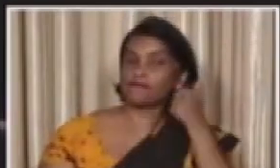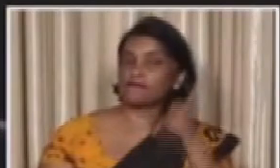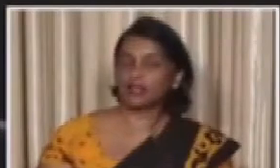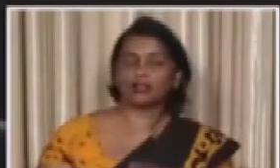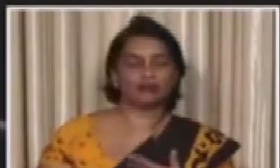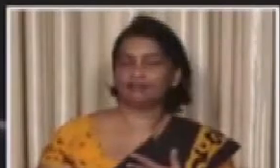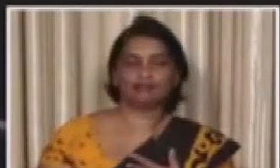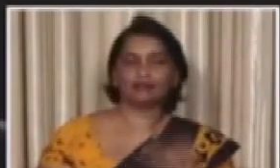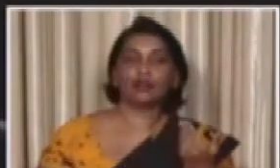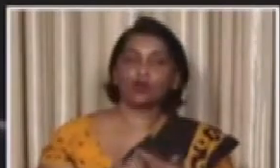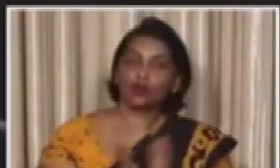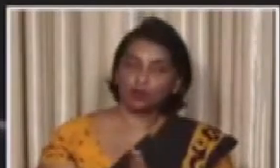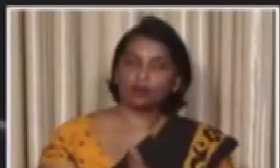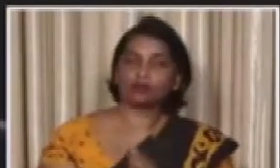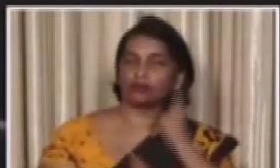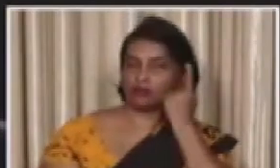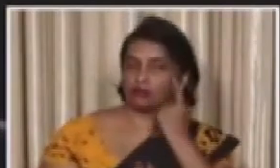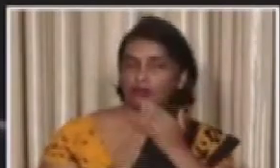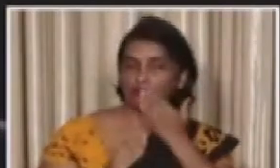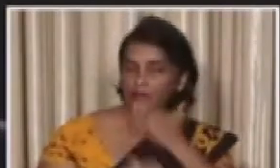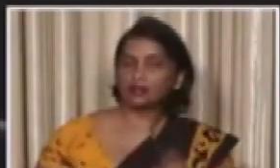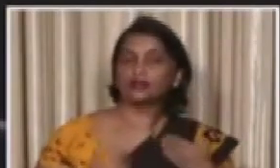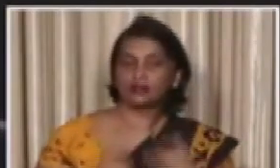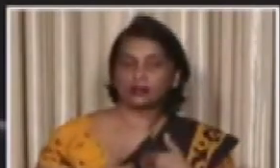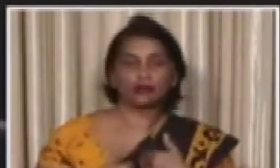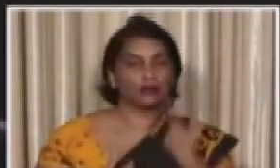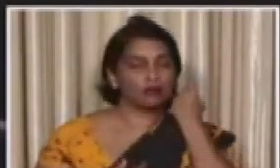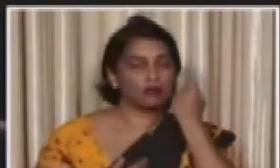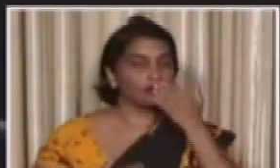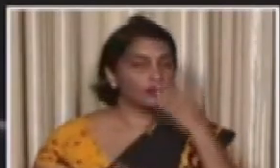නැහැ. තමන් කොච්චර අප්‍රිනත වුවත් තමන්ගේ අප්‍රිනිත බව